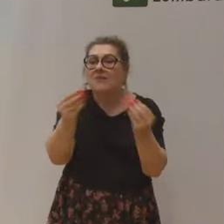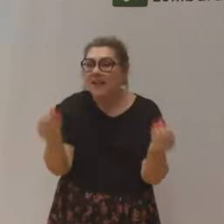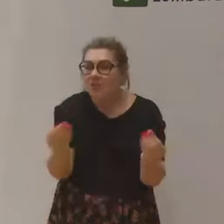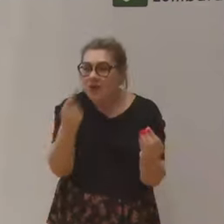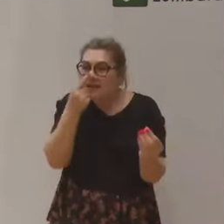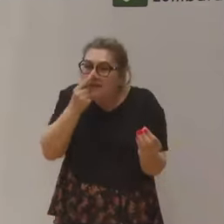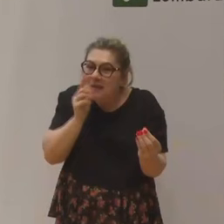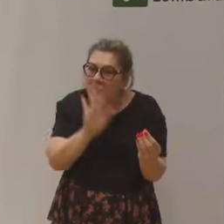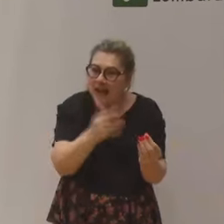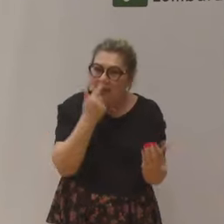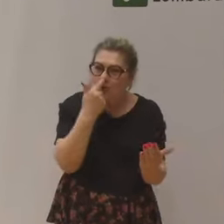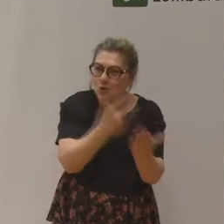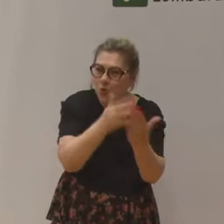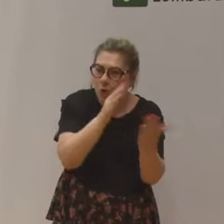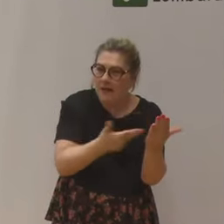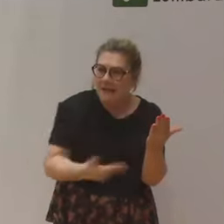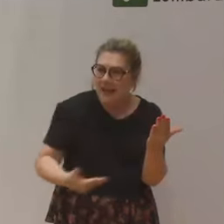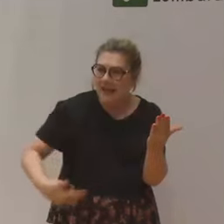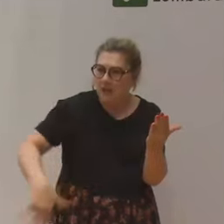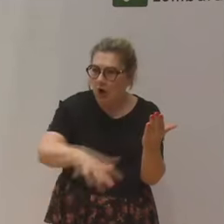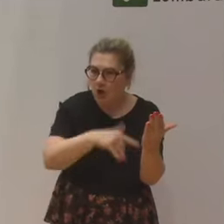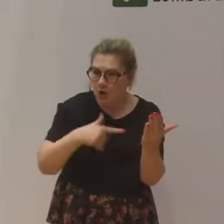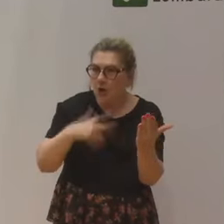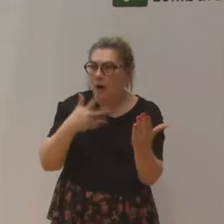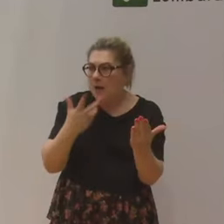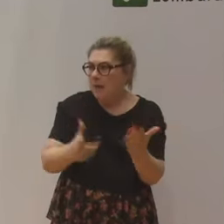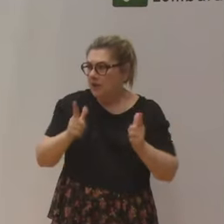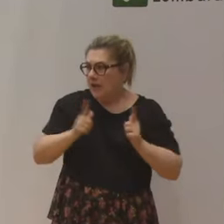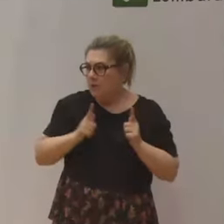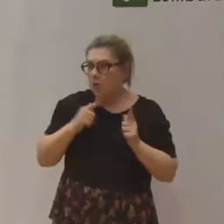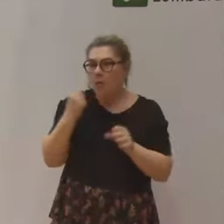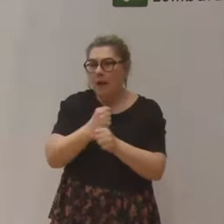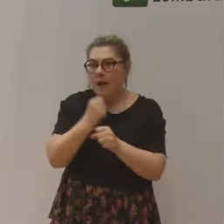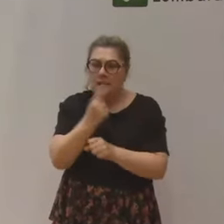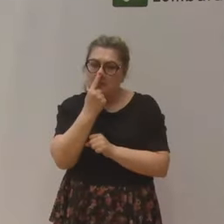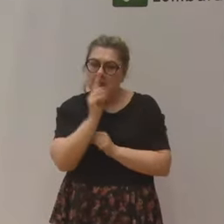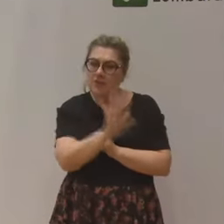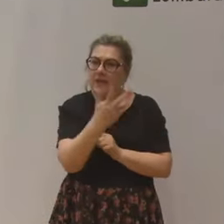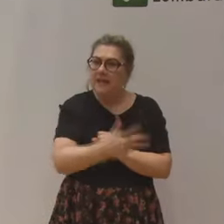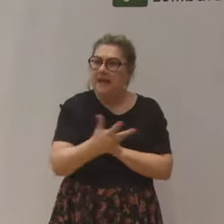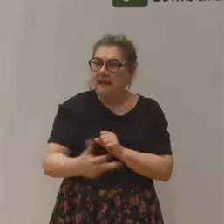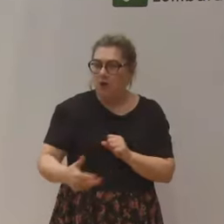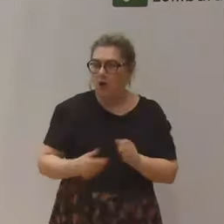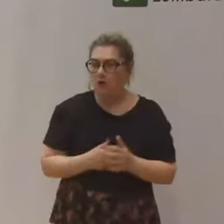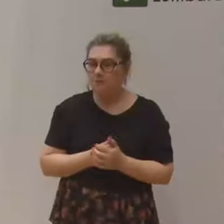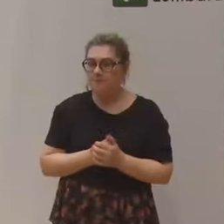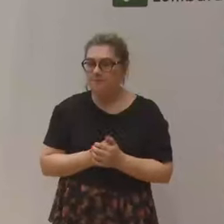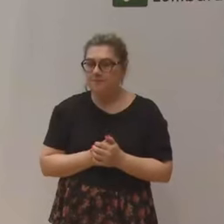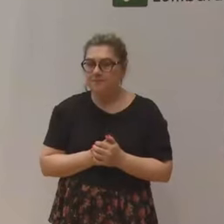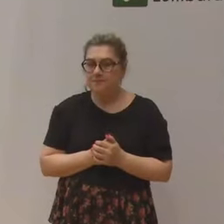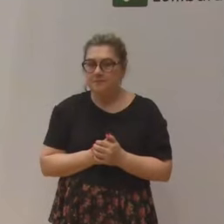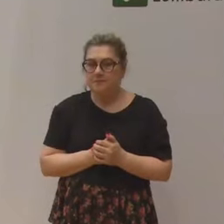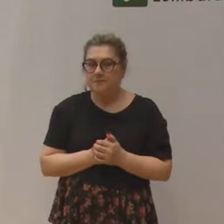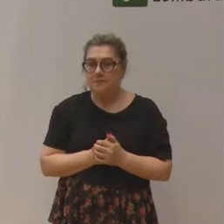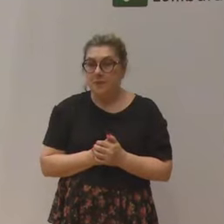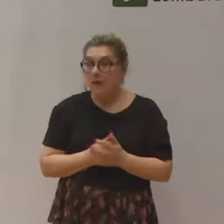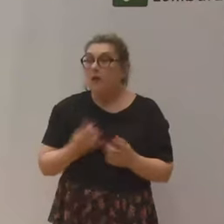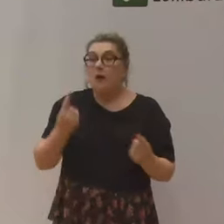un qualificato e determinante contributo per quanto riguarda la sua specifica realtà.